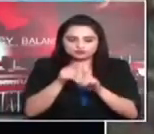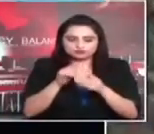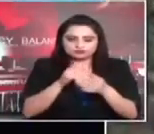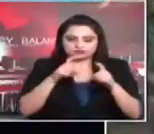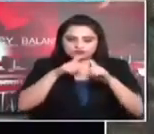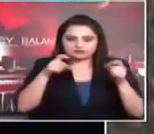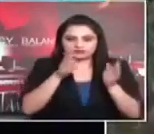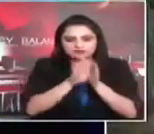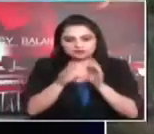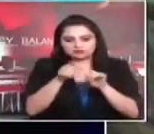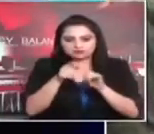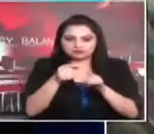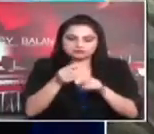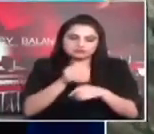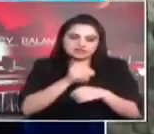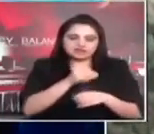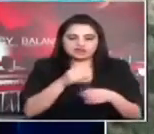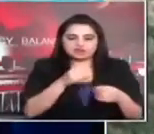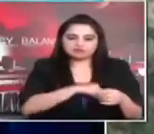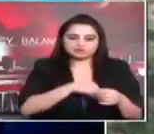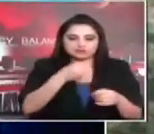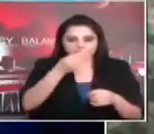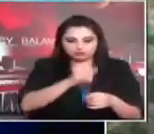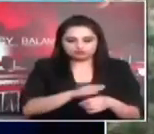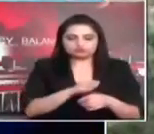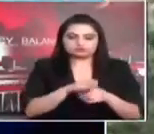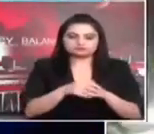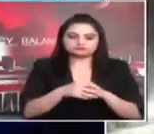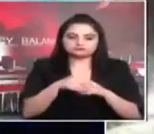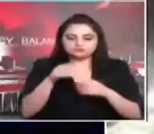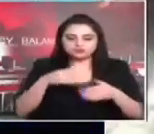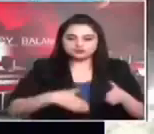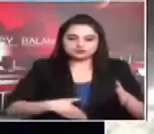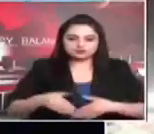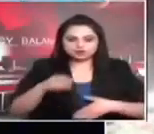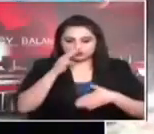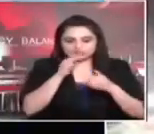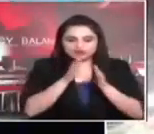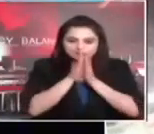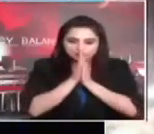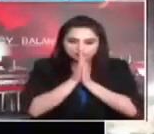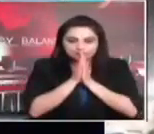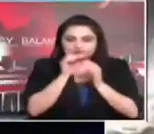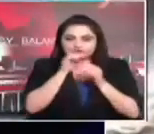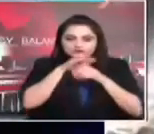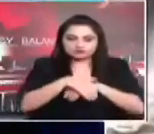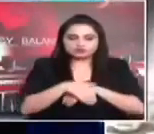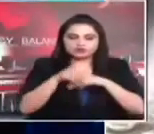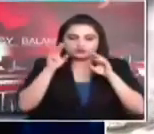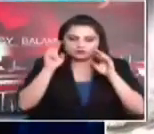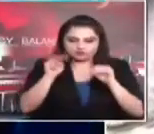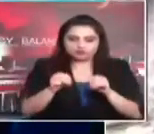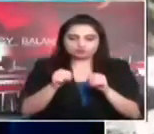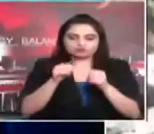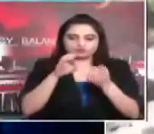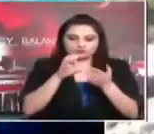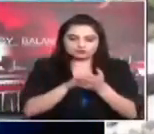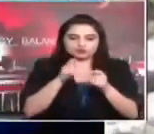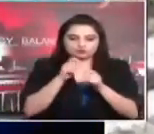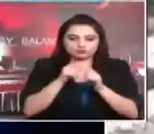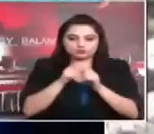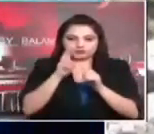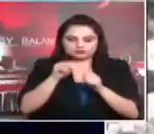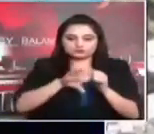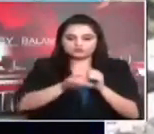पूर्वको पर्यटकीय गन्तव्य जिल्लाको रूपमा परिचित धनकुटामा नमस्ते झरना अर्को महत्वपूर्ण गन्तव्य भएको छ। प्रदेश